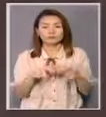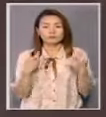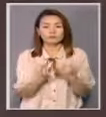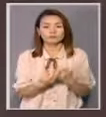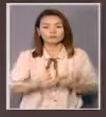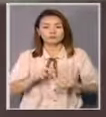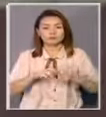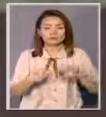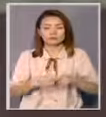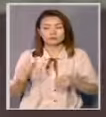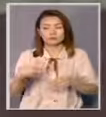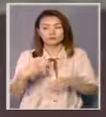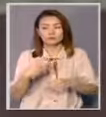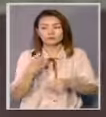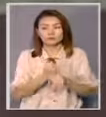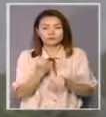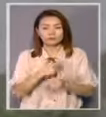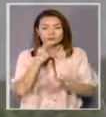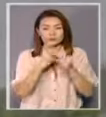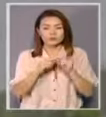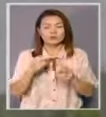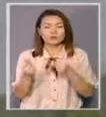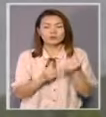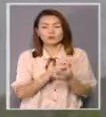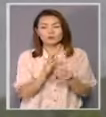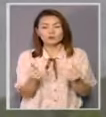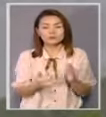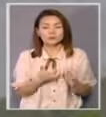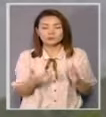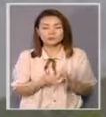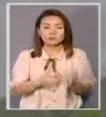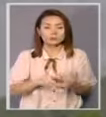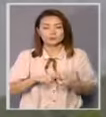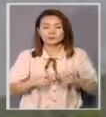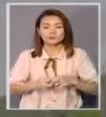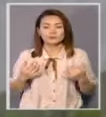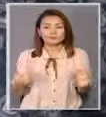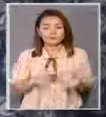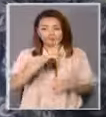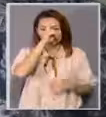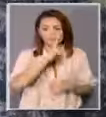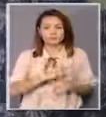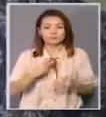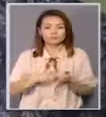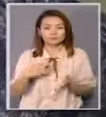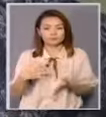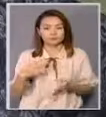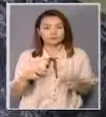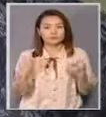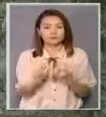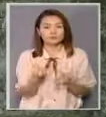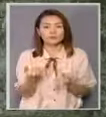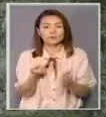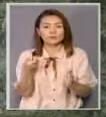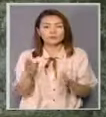құнынан наразы. Онсыз да азық түлік пен дәрі-дәрмек коммуналдық төлемдерге ақшасын жеткізе алмай әлек болған ол, ай сайын құны шарықтап бара жатқан комиссия төлемін